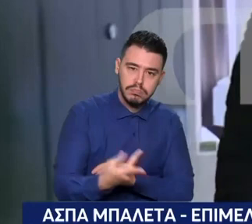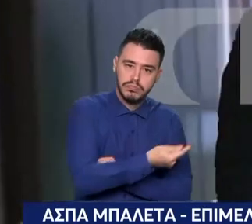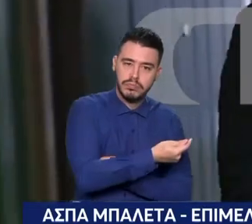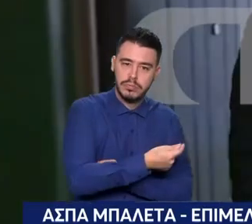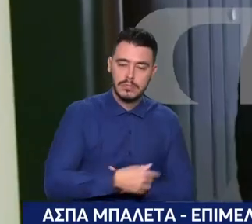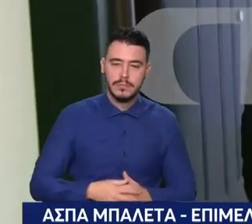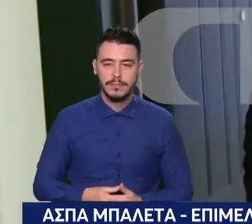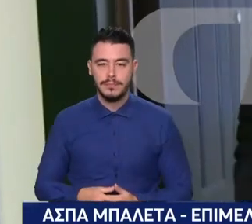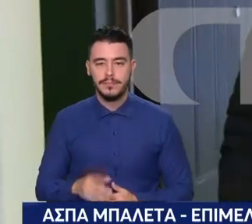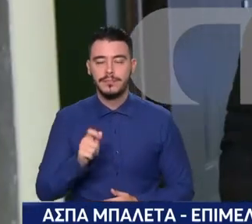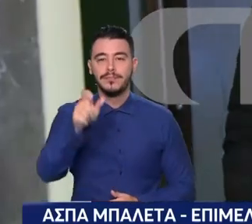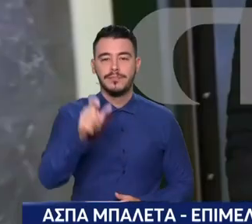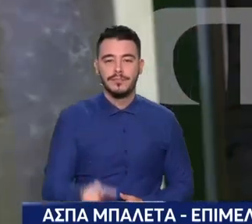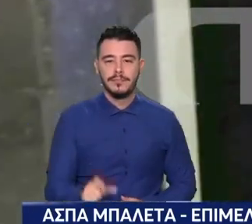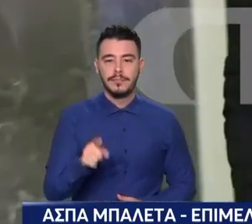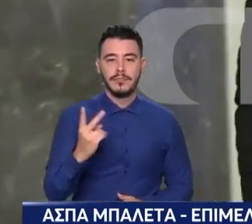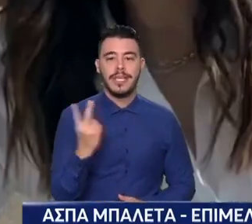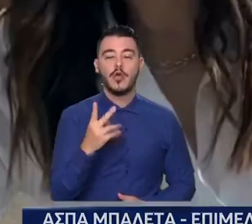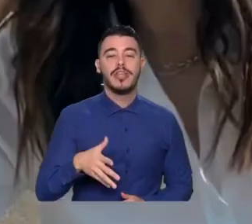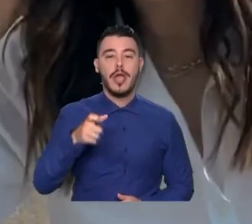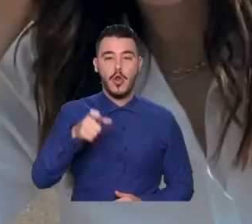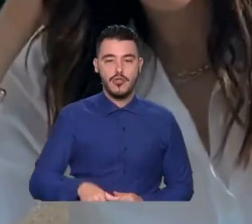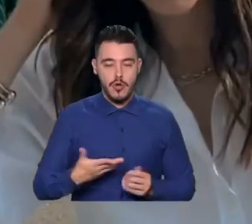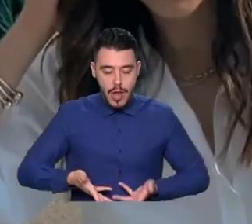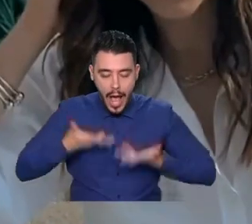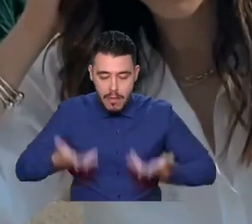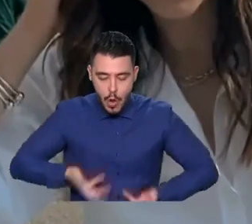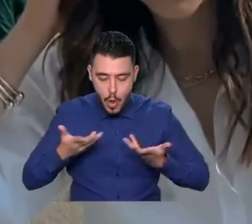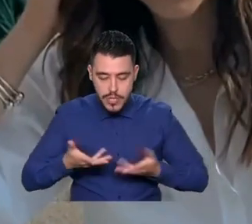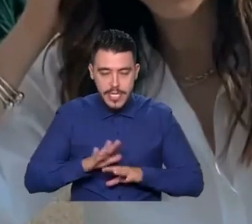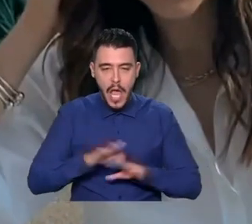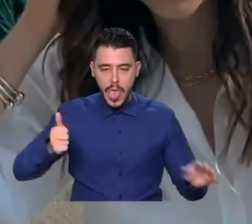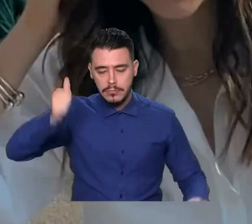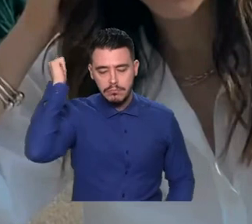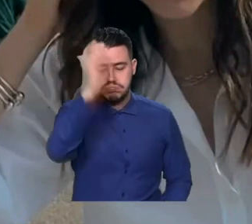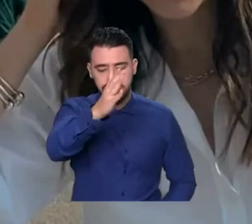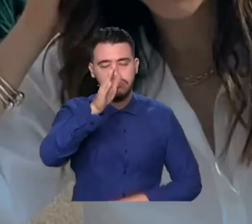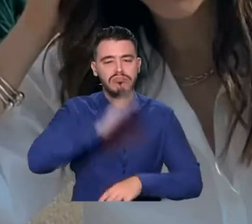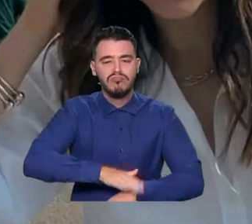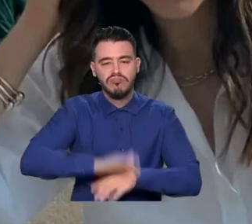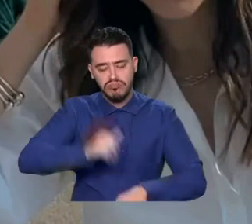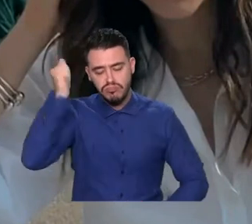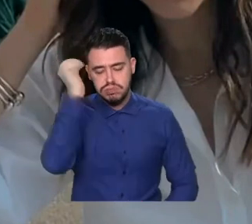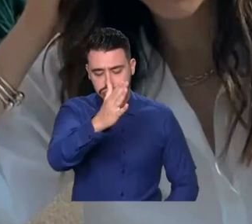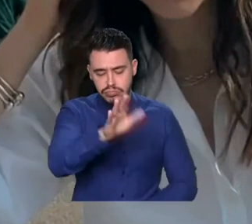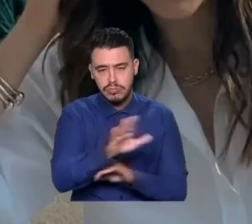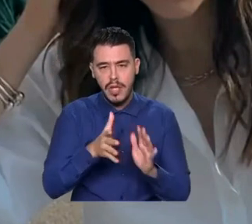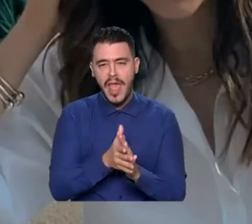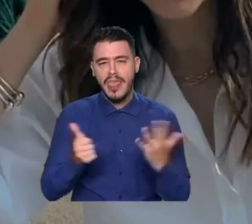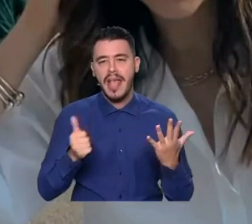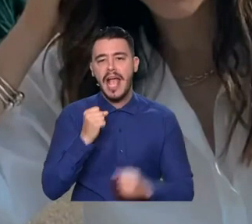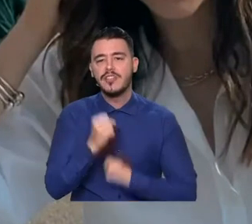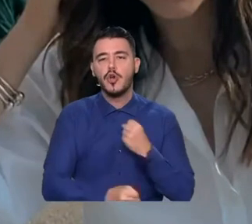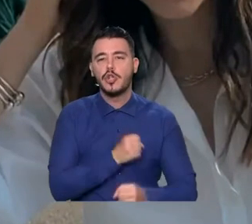Μετά την απολογία του, ο 22χρονος κρίθηκε ομόφωνα ένοχος χωρίς να του αναγνωριστούν ελαφρυντικά. Του επιβλήθηκε κάθριξη 16 ετών και 6